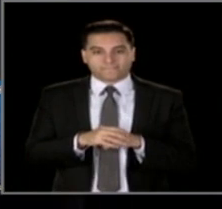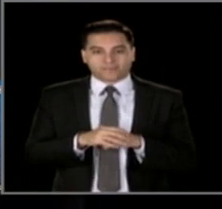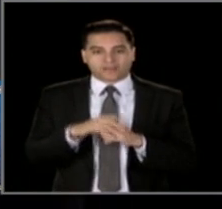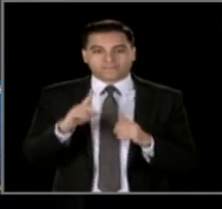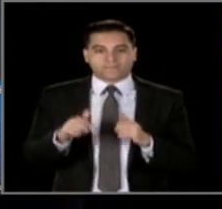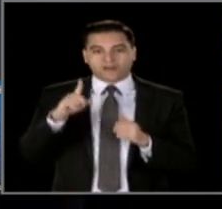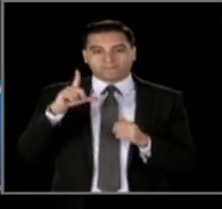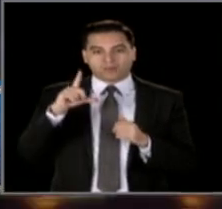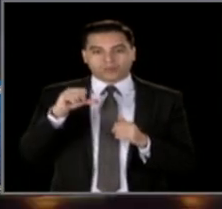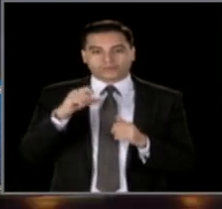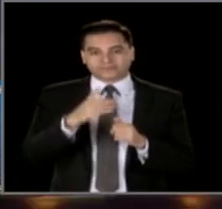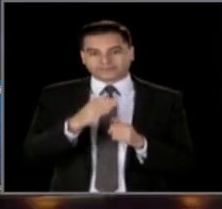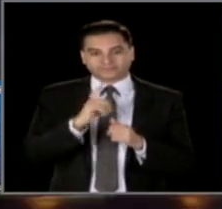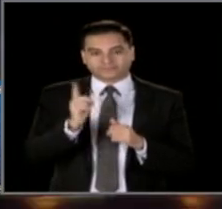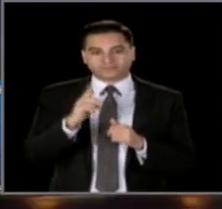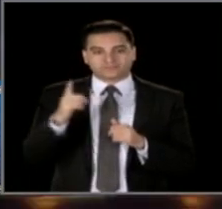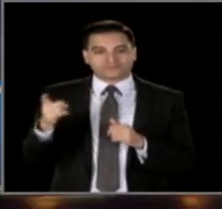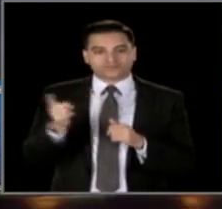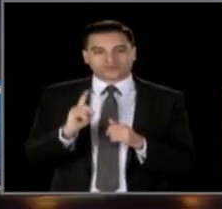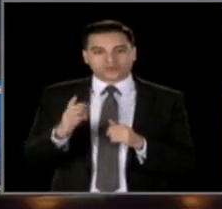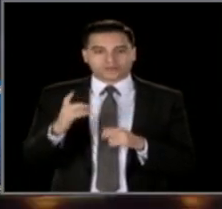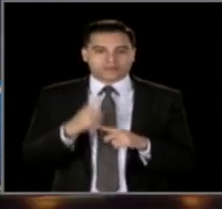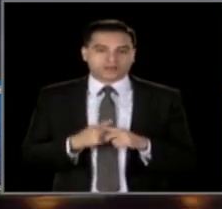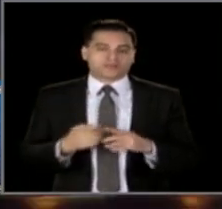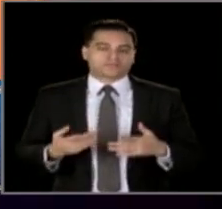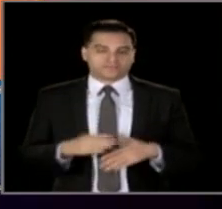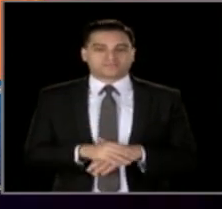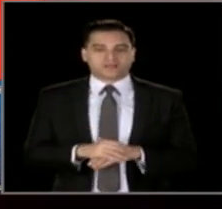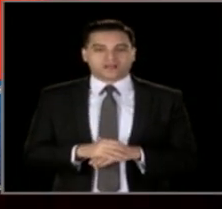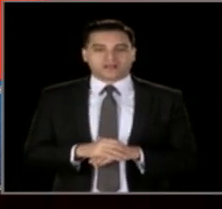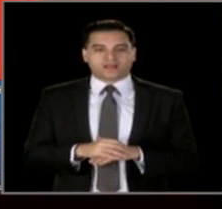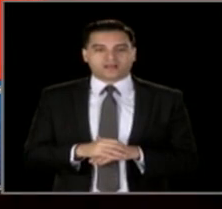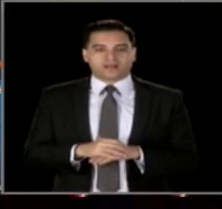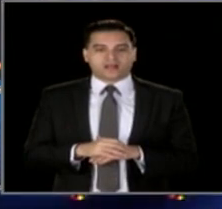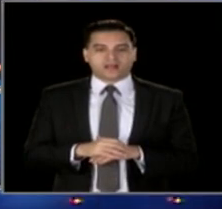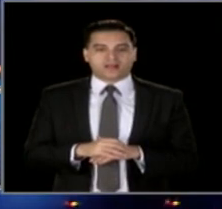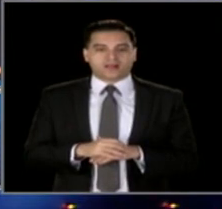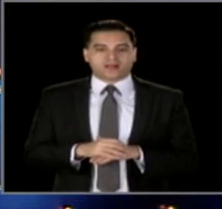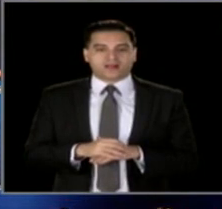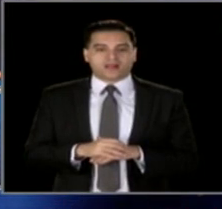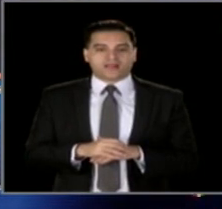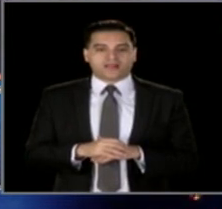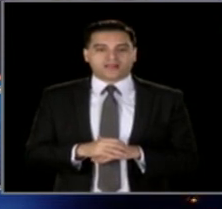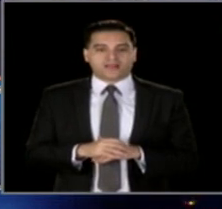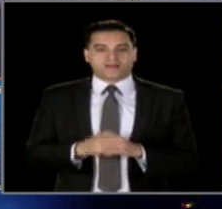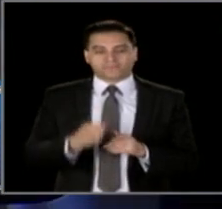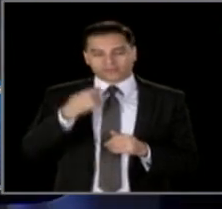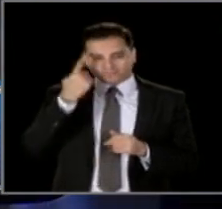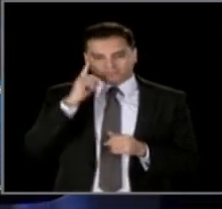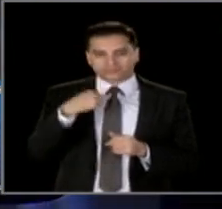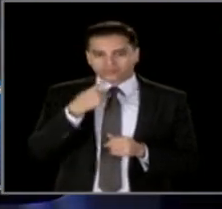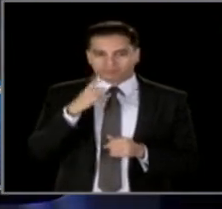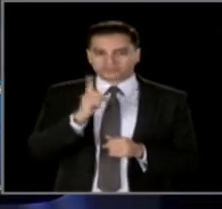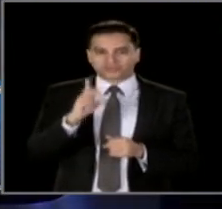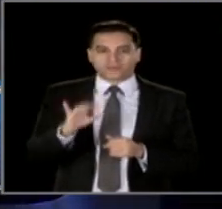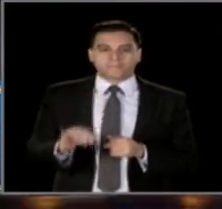بابلو نيرودا طبعا، هو من تشيلي ولكن إجابة خاطئة. هرجع لك. أنا ما عنديش إجابة محددة، بس أنا قلت لهم مش